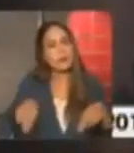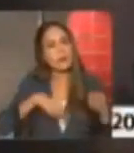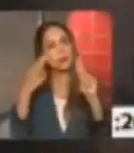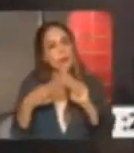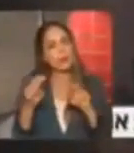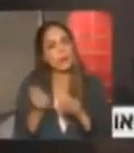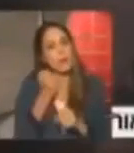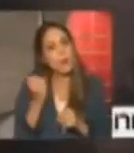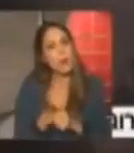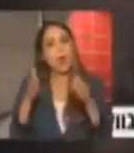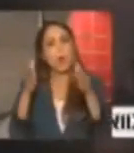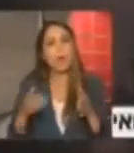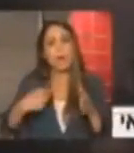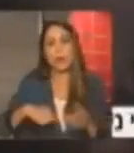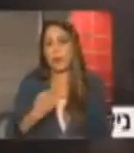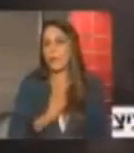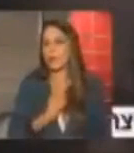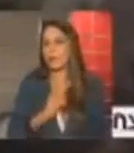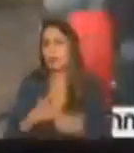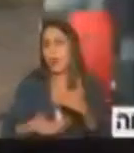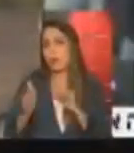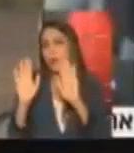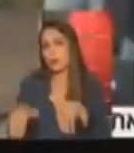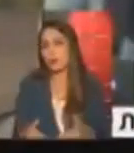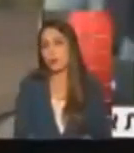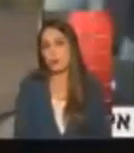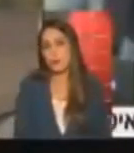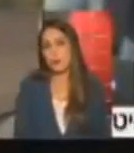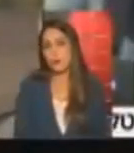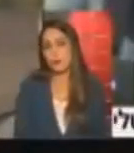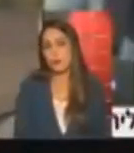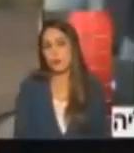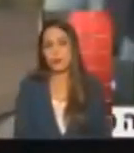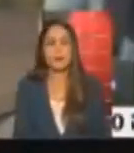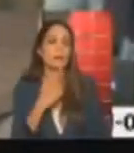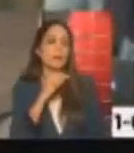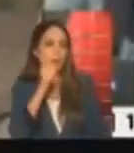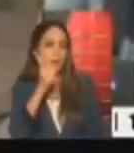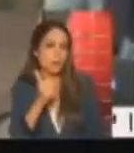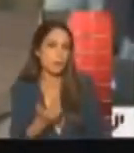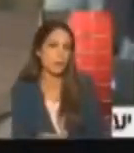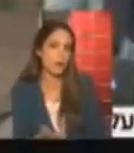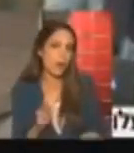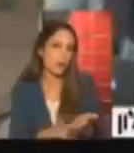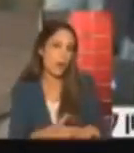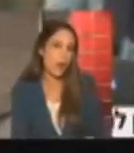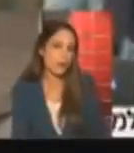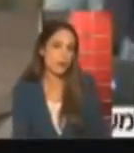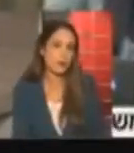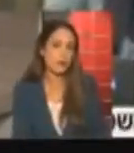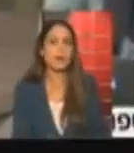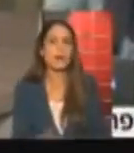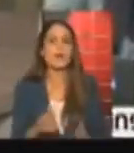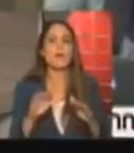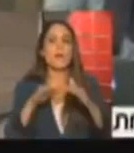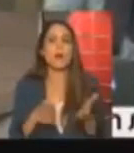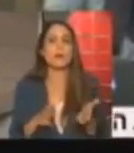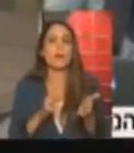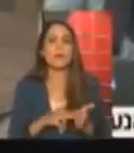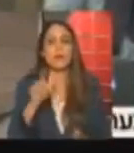גוף שאנחנו כבר לא כל כך מחשיבים בעצמנו? עכשיו, א' זה נכון, צריך להתקף את האמירה הזו, המועצה לזכויות